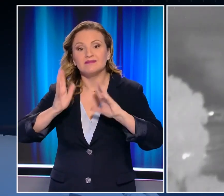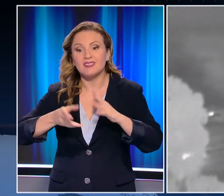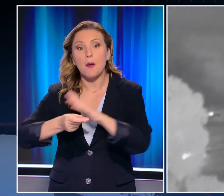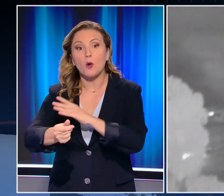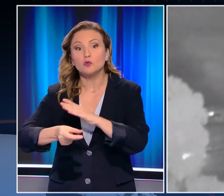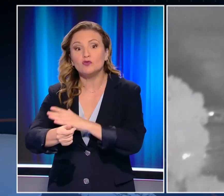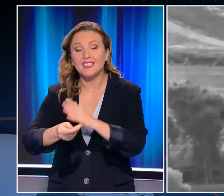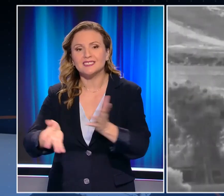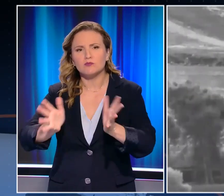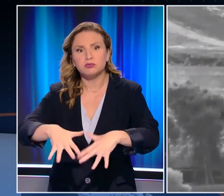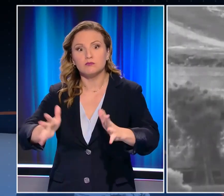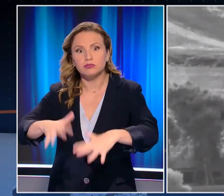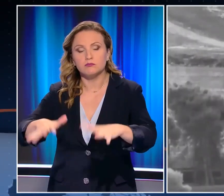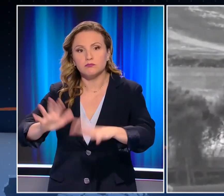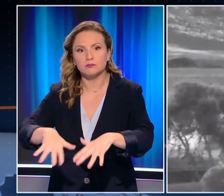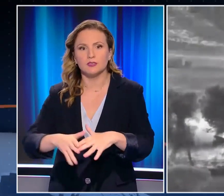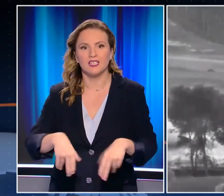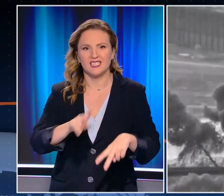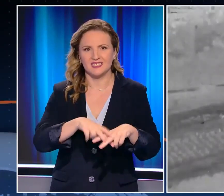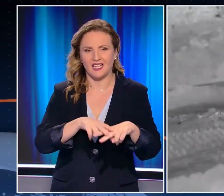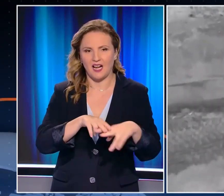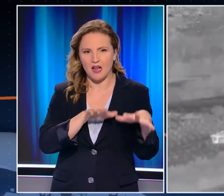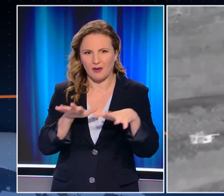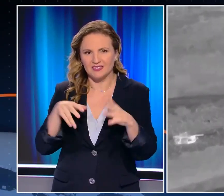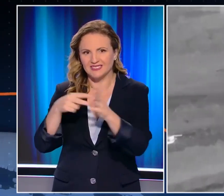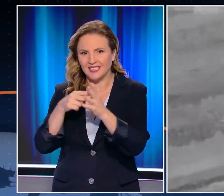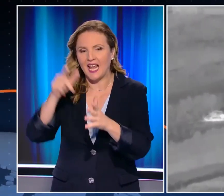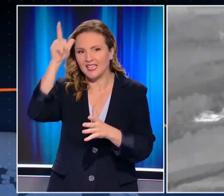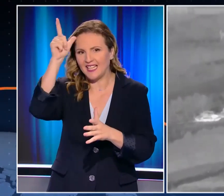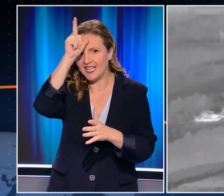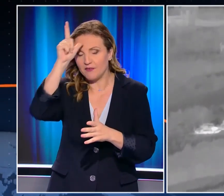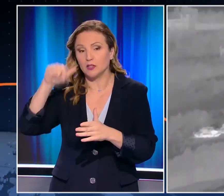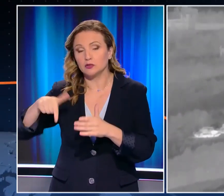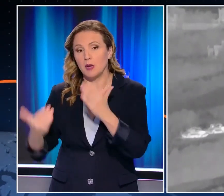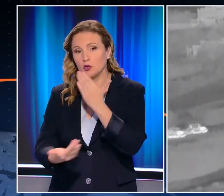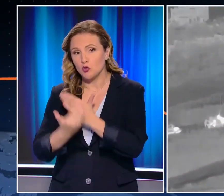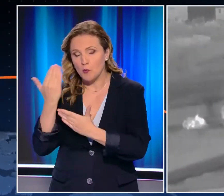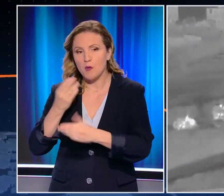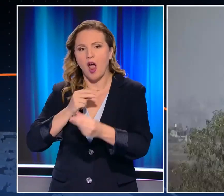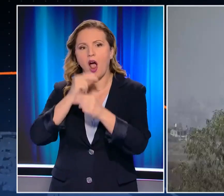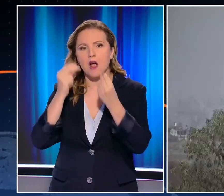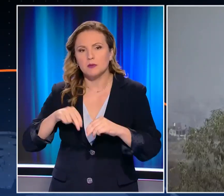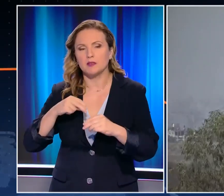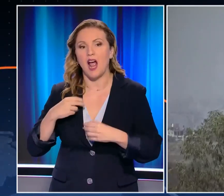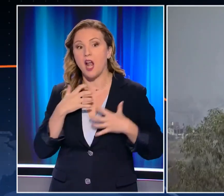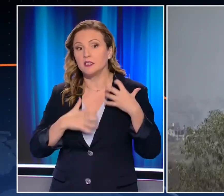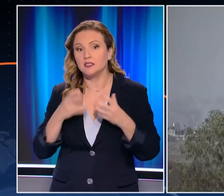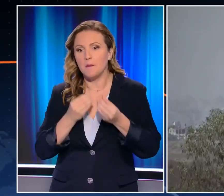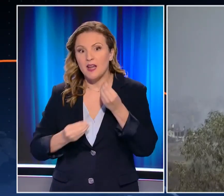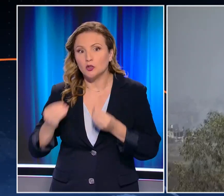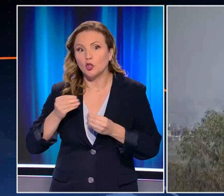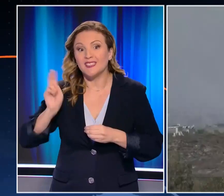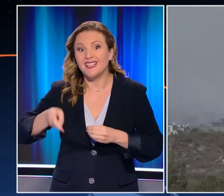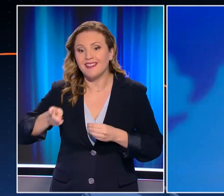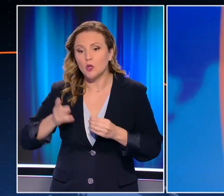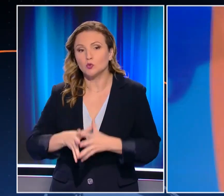προσφυγικών καταβλισμών. Νέα πλήγματα του Ισραήλ σε Συρία και Λίβανο τα ξημερώματα εντείνουν την ανησυχία για περαιτέρω